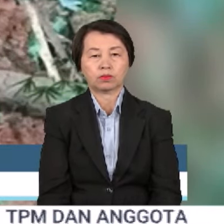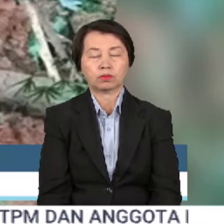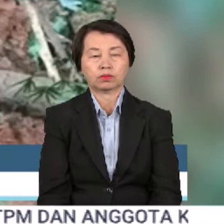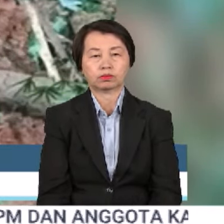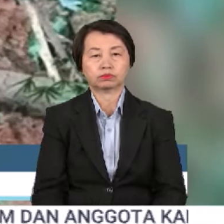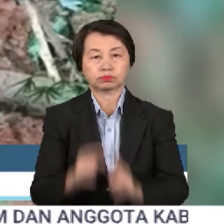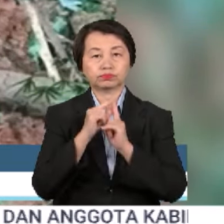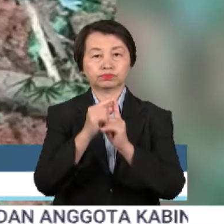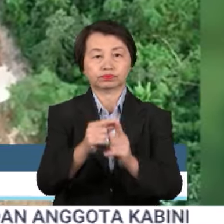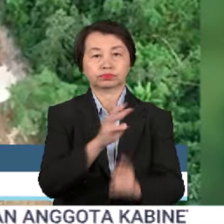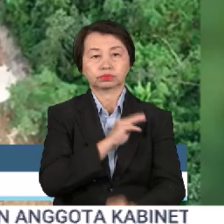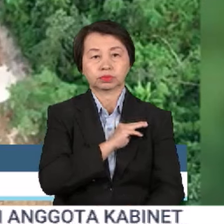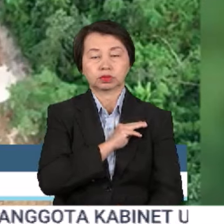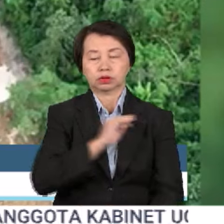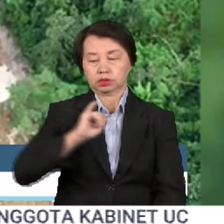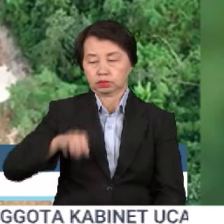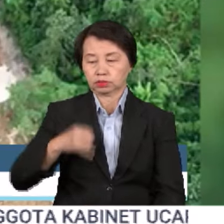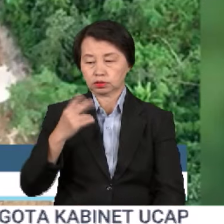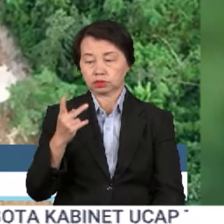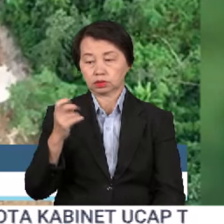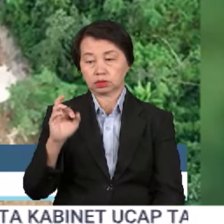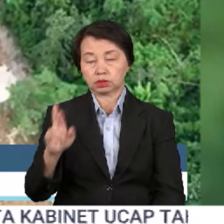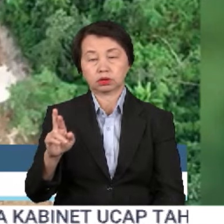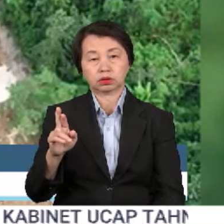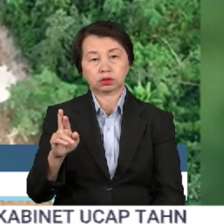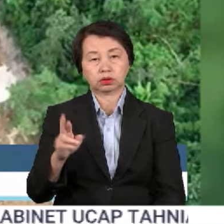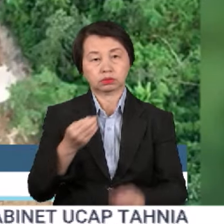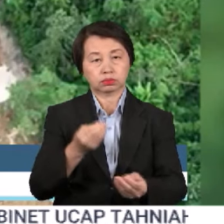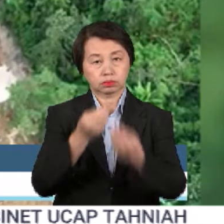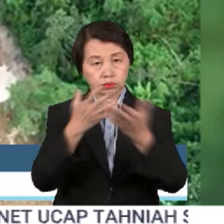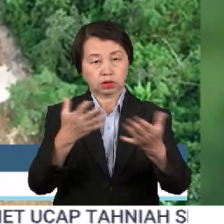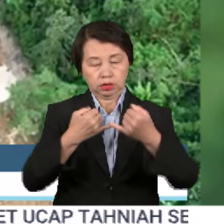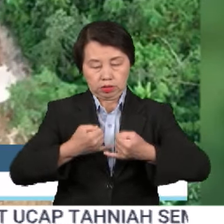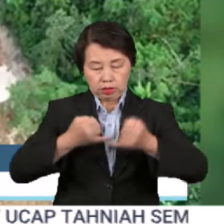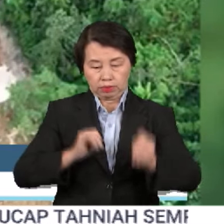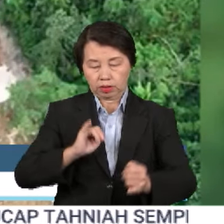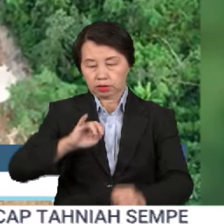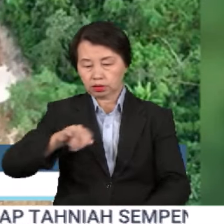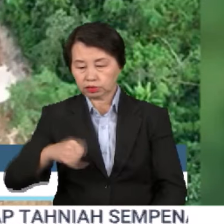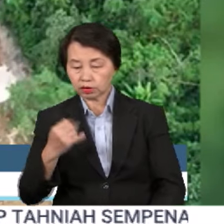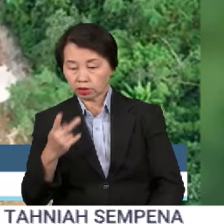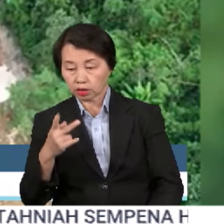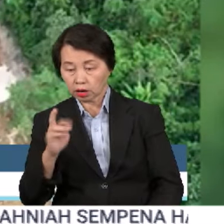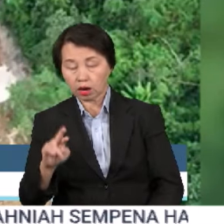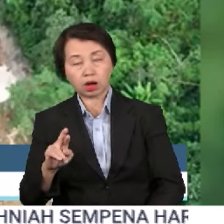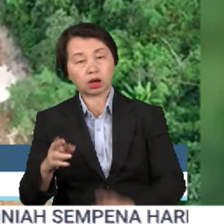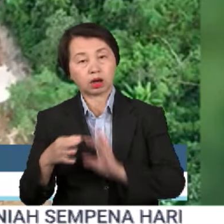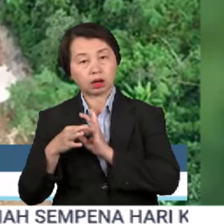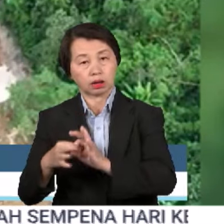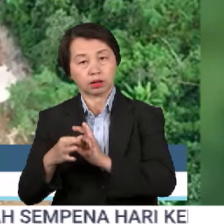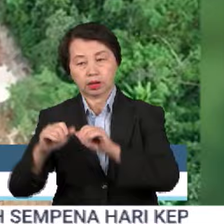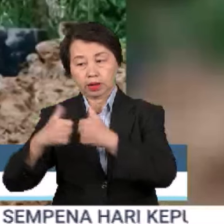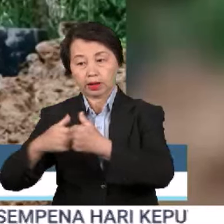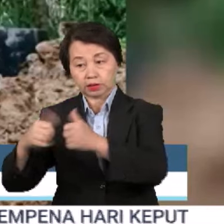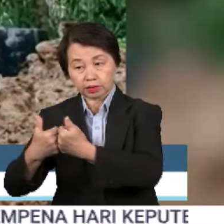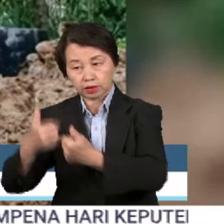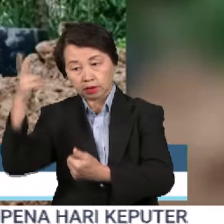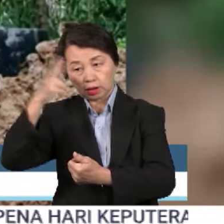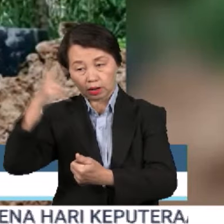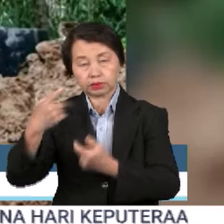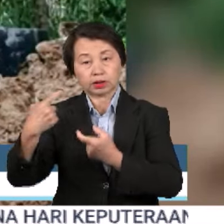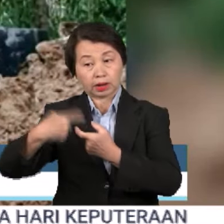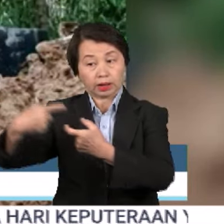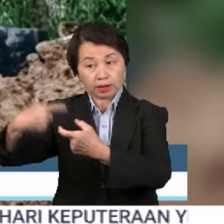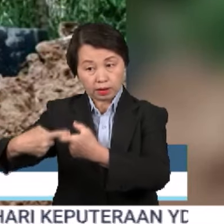kenyataan dikejar raya dan jabatan dengan kerjasama agensi-agensi kerajaan yang